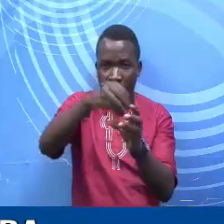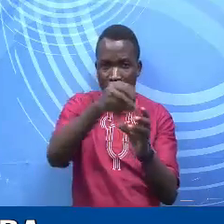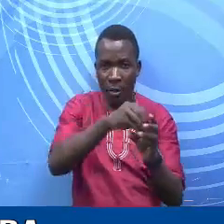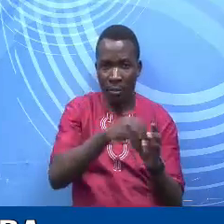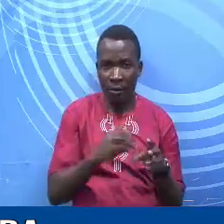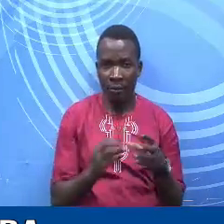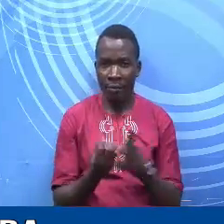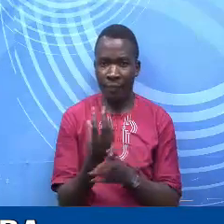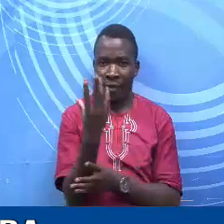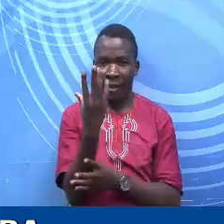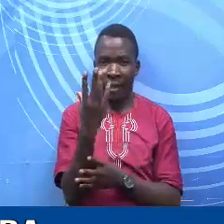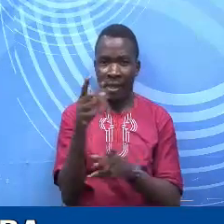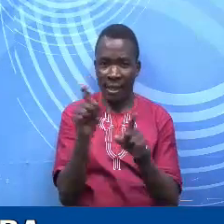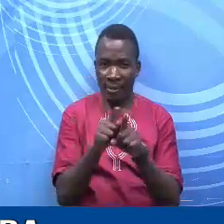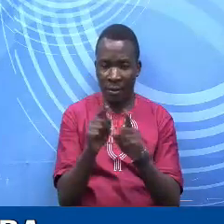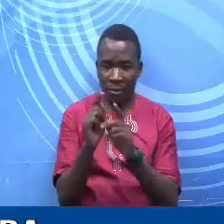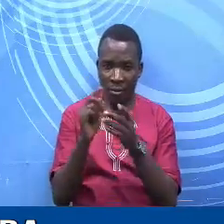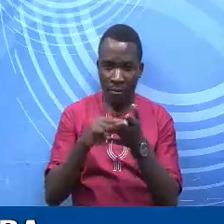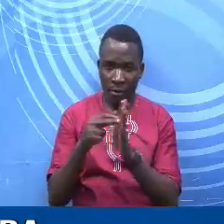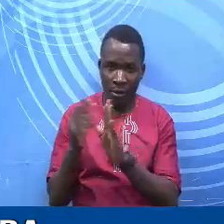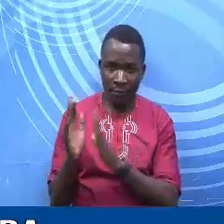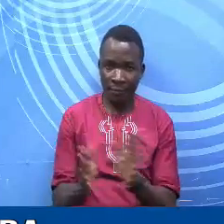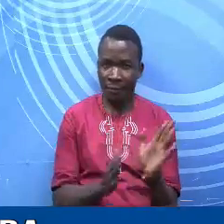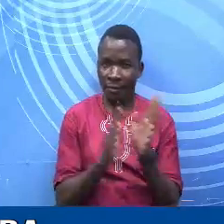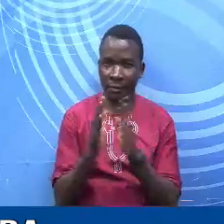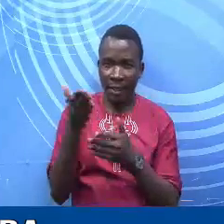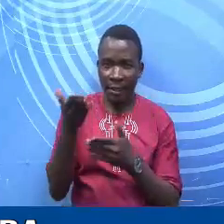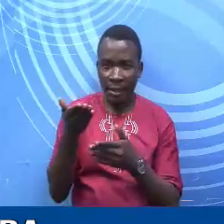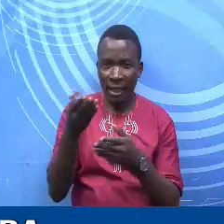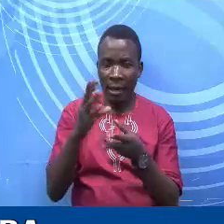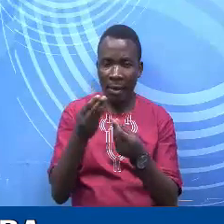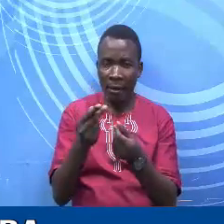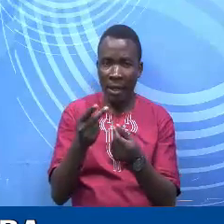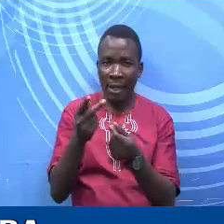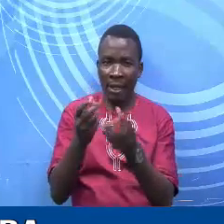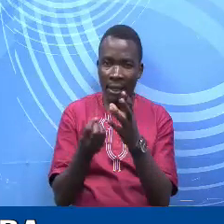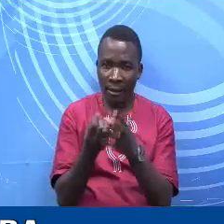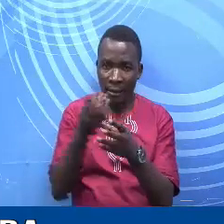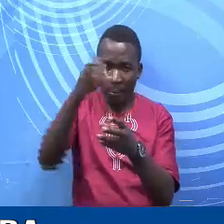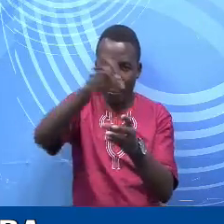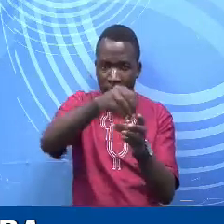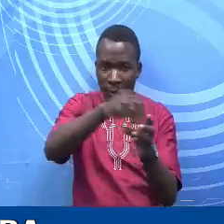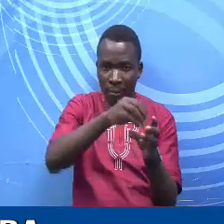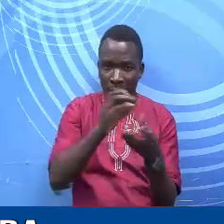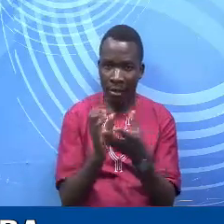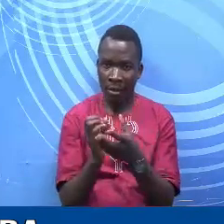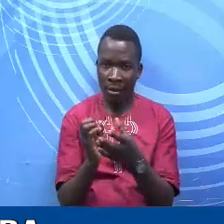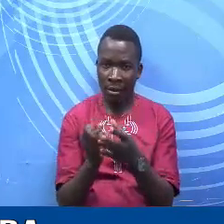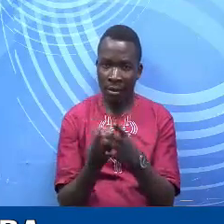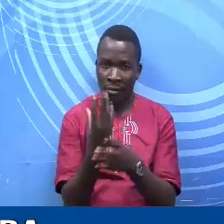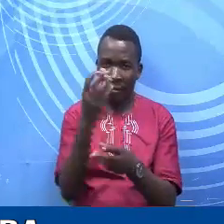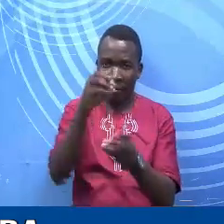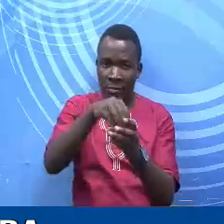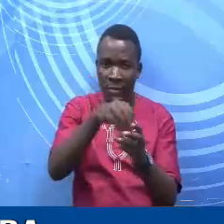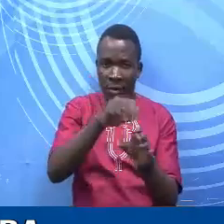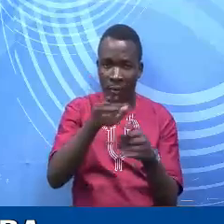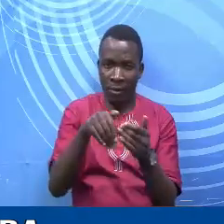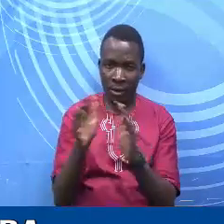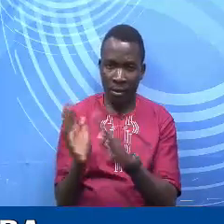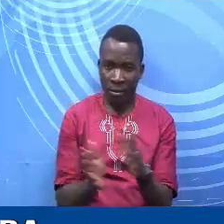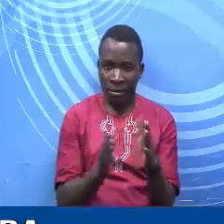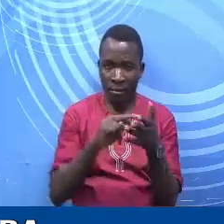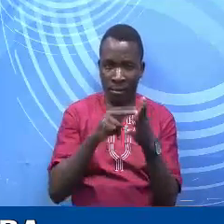Ni ukuvuga ngo iyi proje uko ibipanze, haba ari amafaranga ya pipiniyeri y'ibiti tuzateramo hano byose ni twega tubipanga muri proje hanyuma umuturage twega